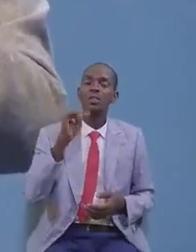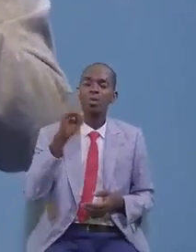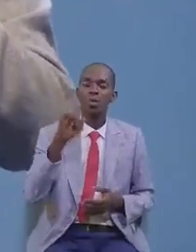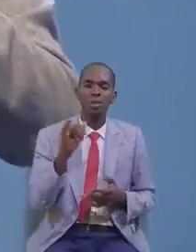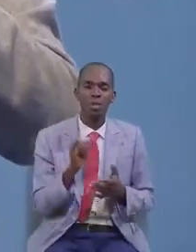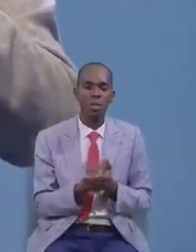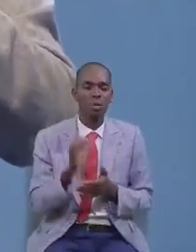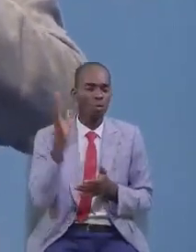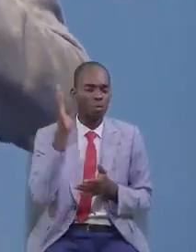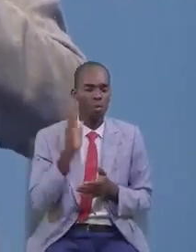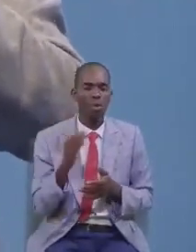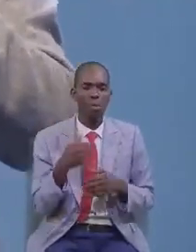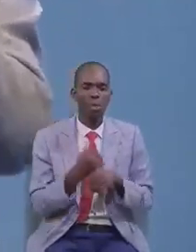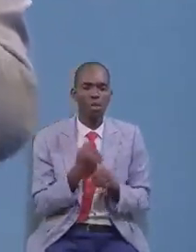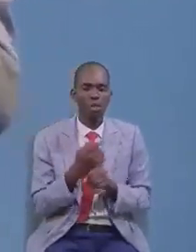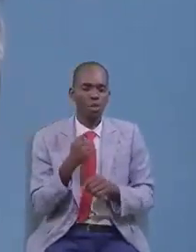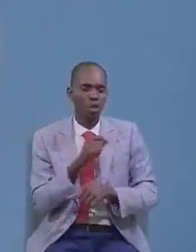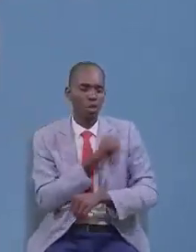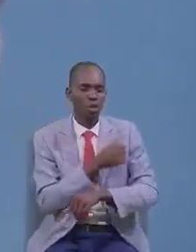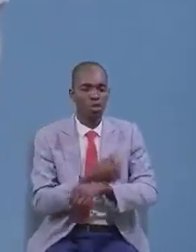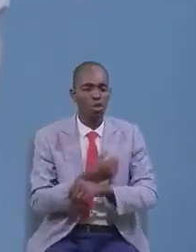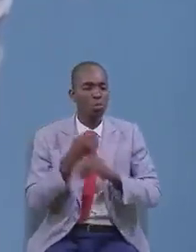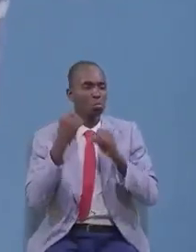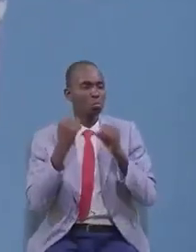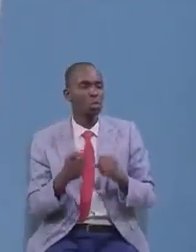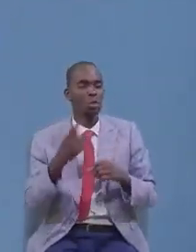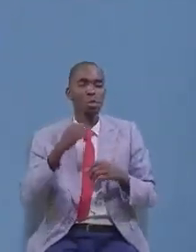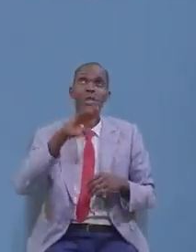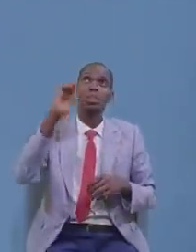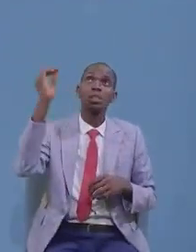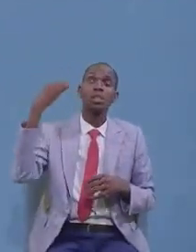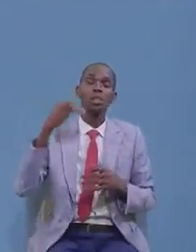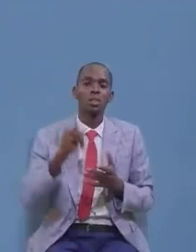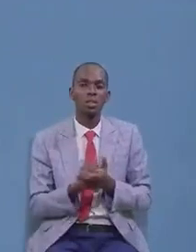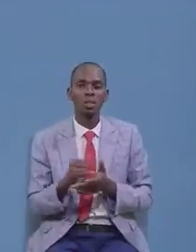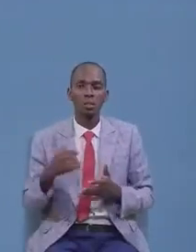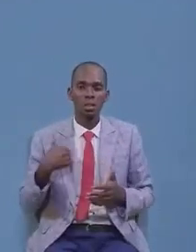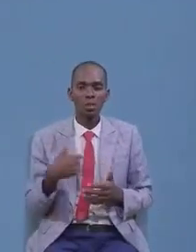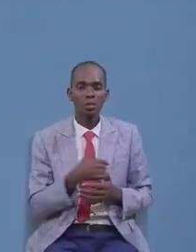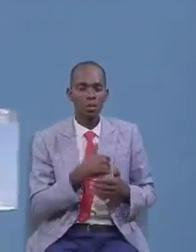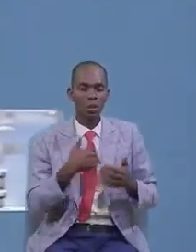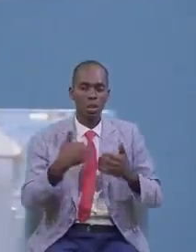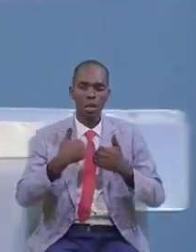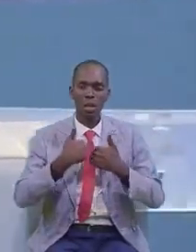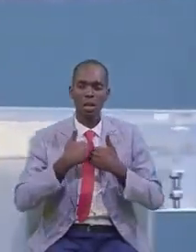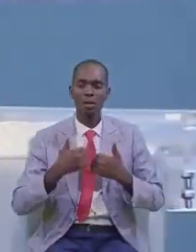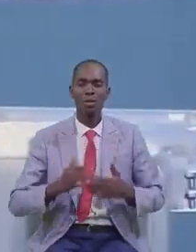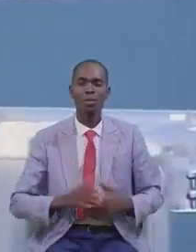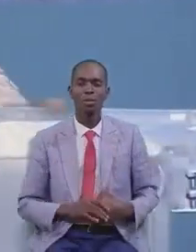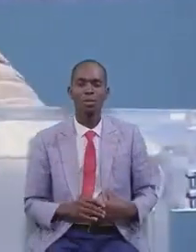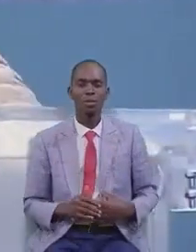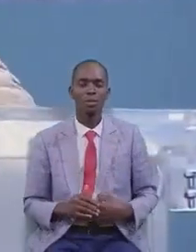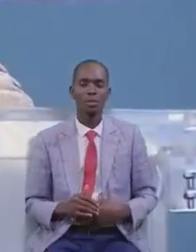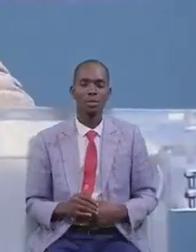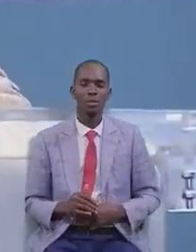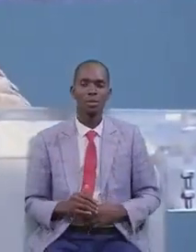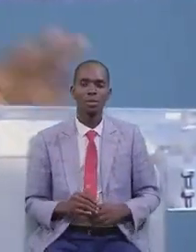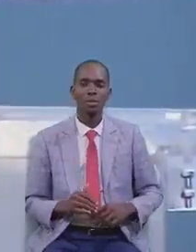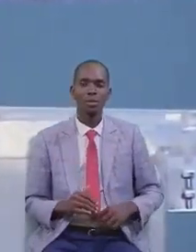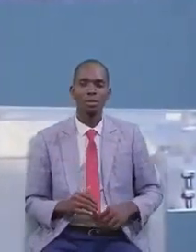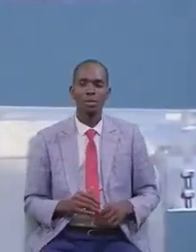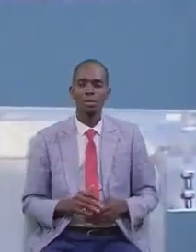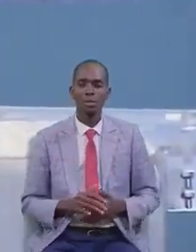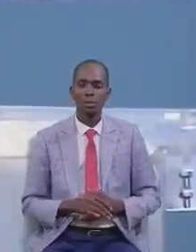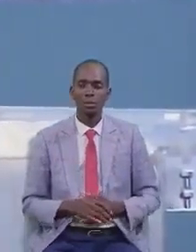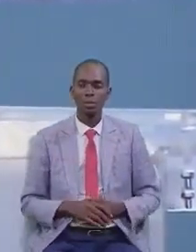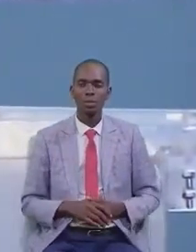the power, the position, the grace that we have. మనము కలిగి ఉన్న కృపను, శక్తిని, అధికారాన్ని, ఆధిపత్యపు